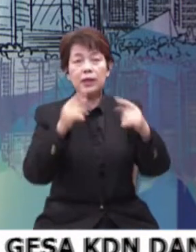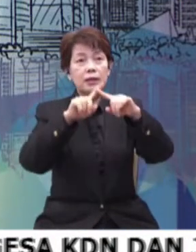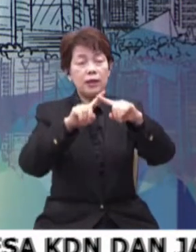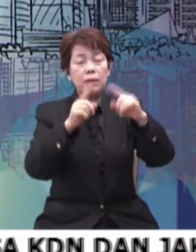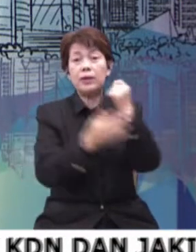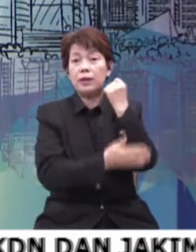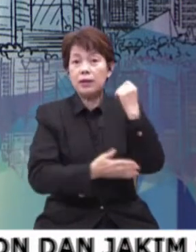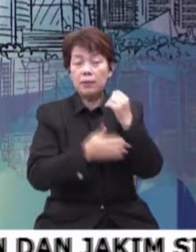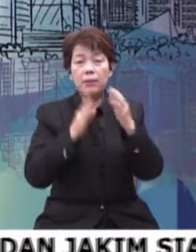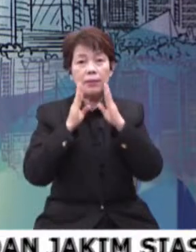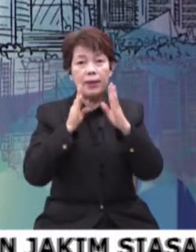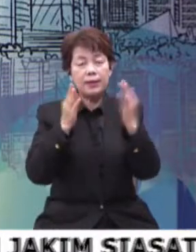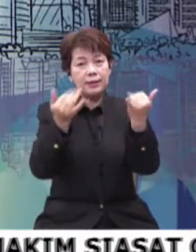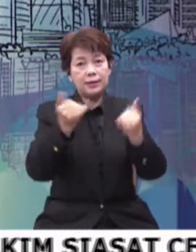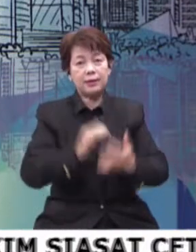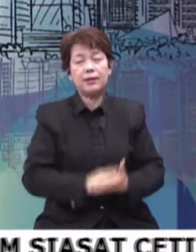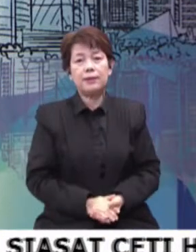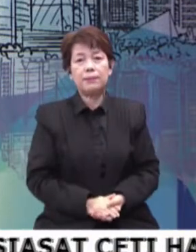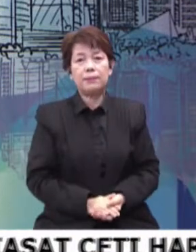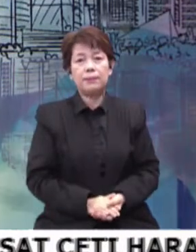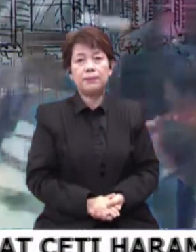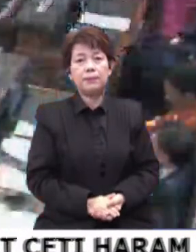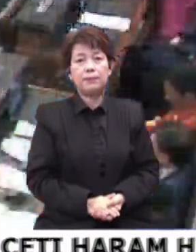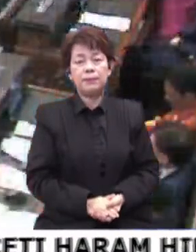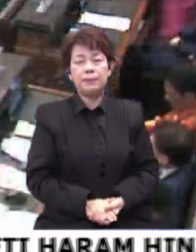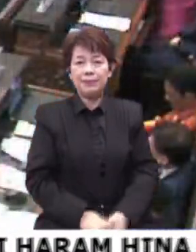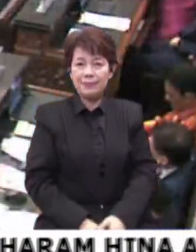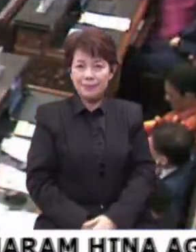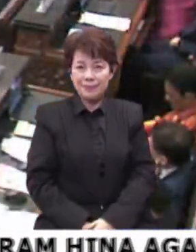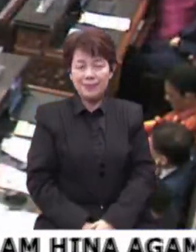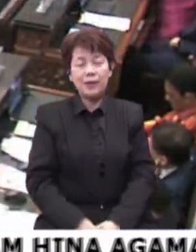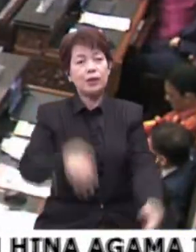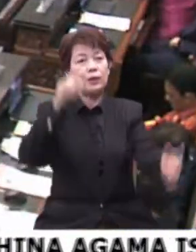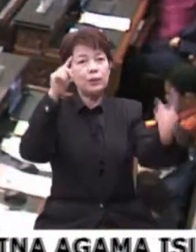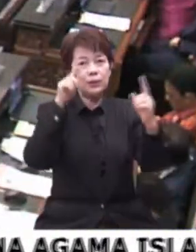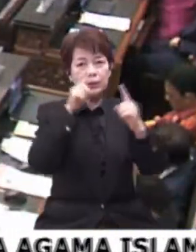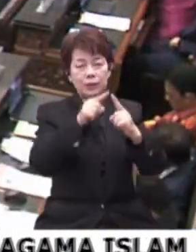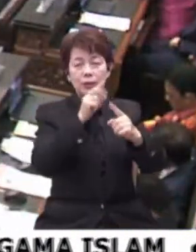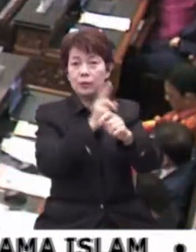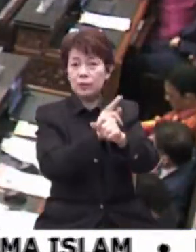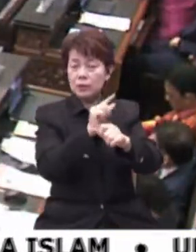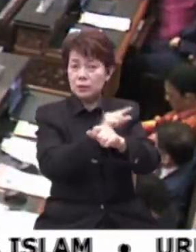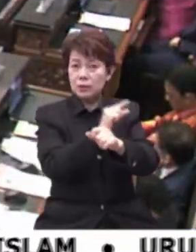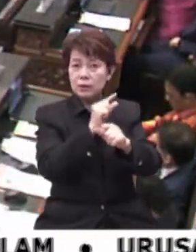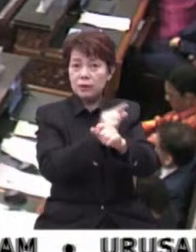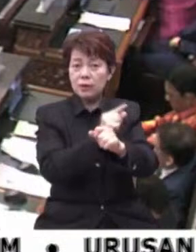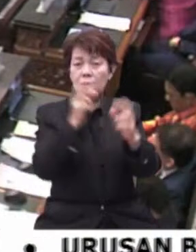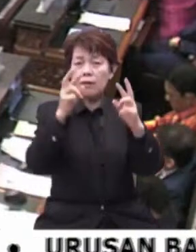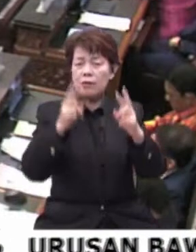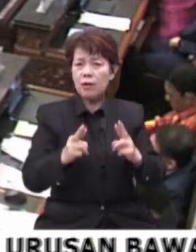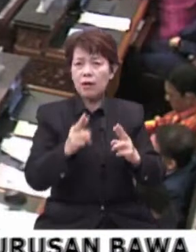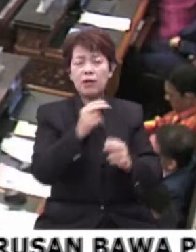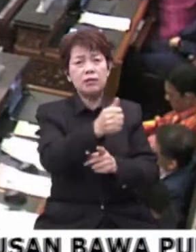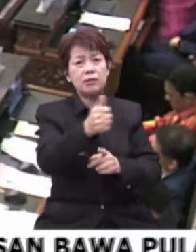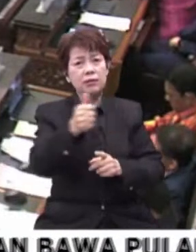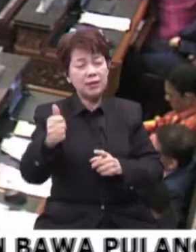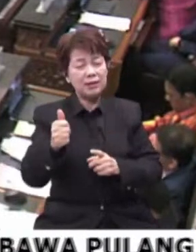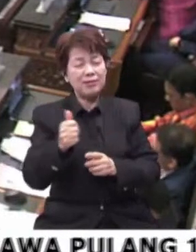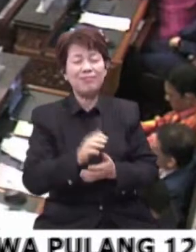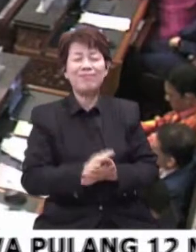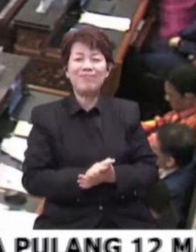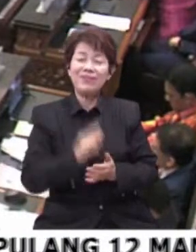untuk berbahasa sekarang dia bertujuan untuk digunakan oleh rakyat kita sendiri untuk cari